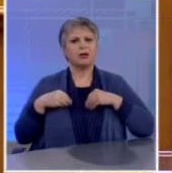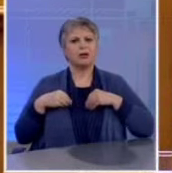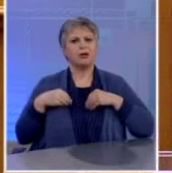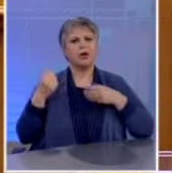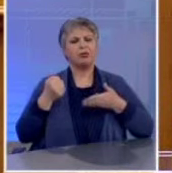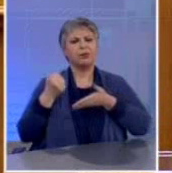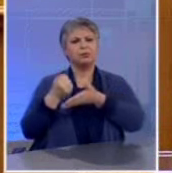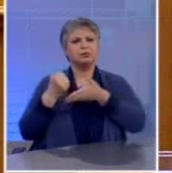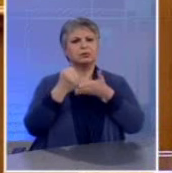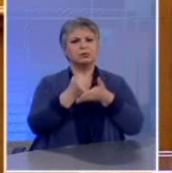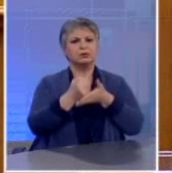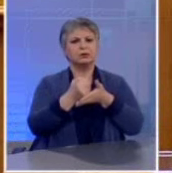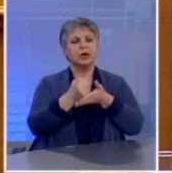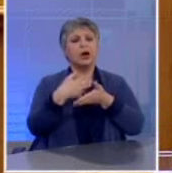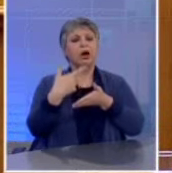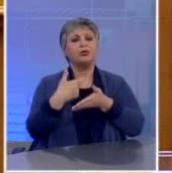και δώσανε